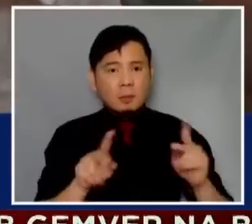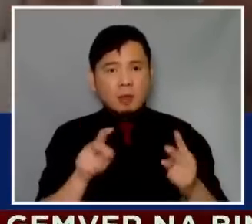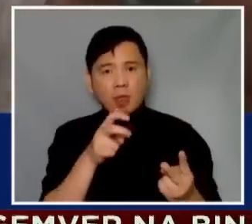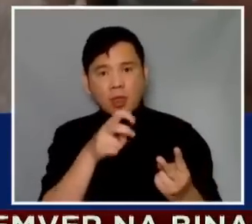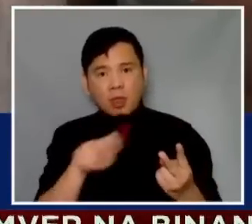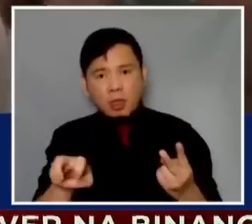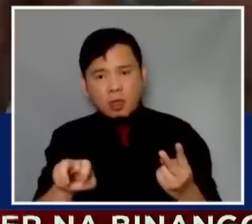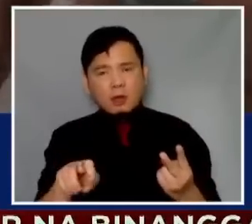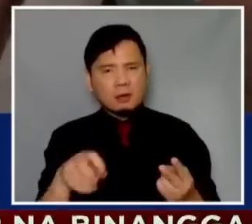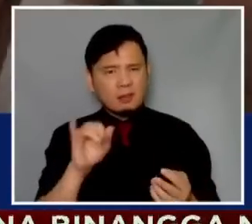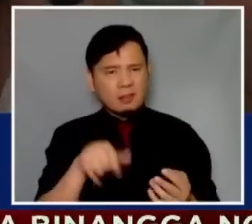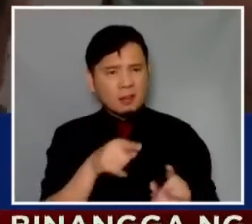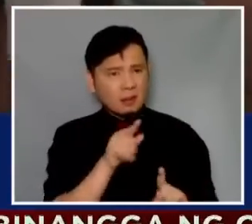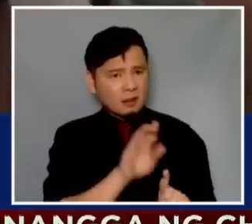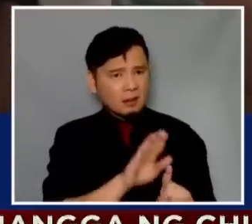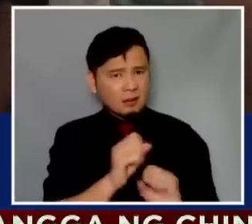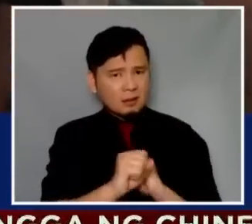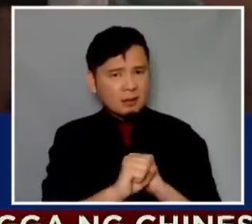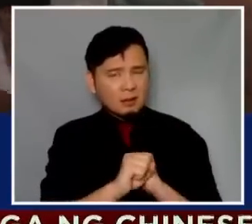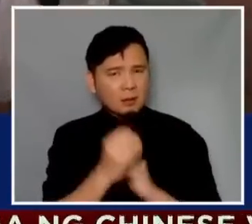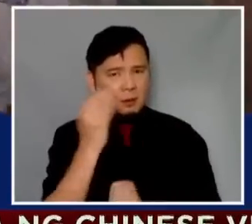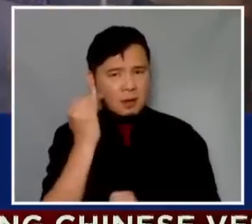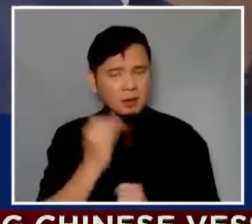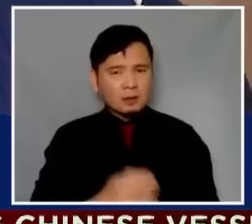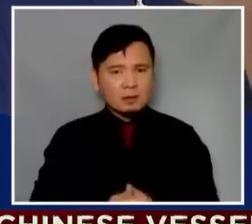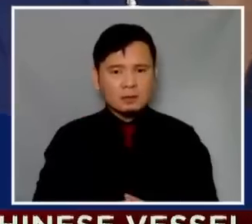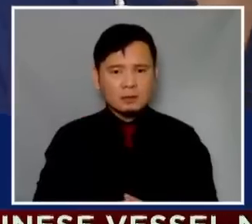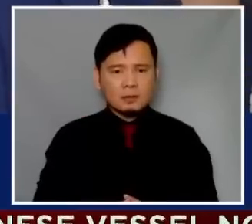araw ng kampanya. Oh, George.